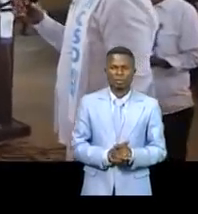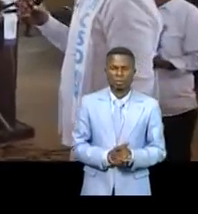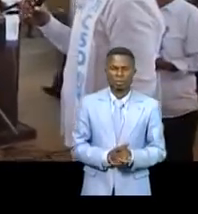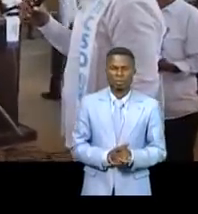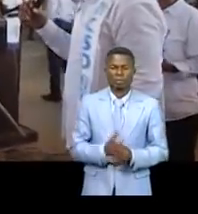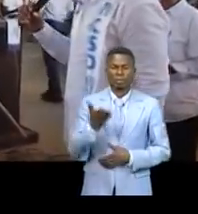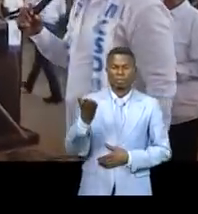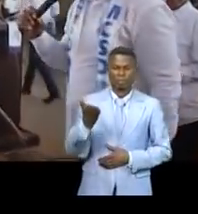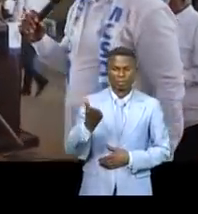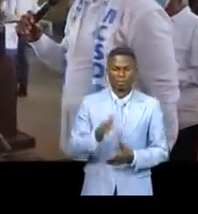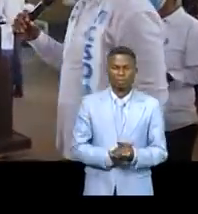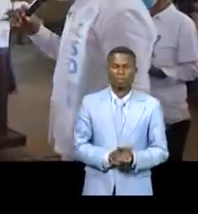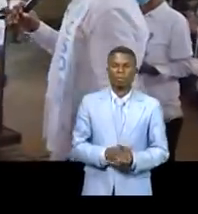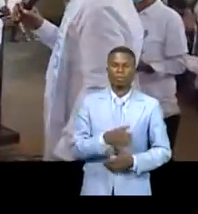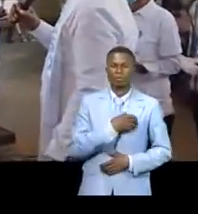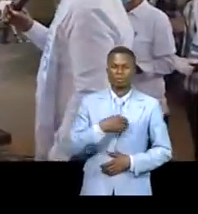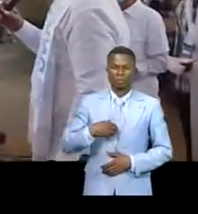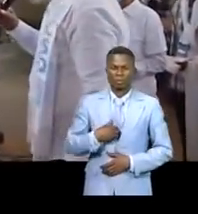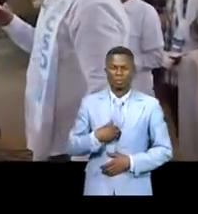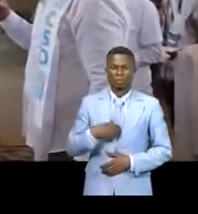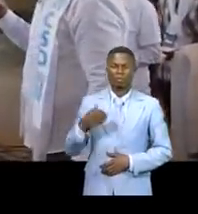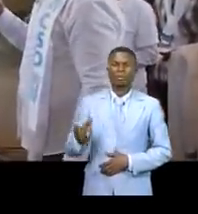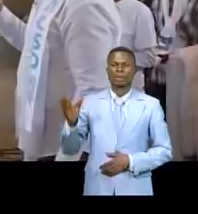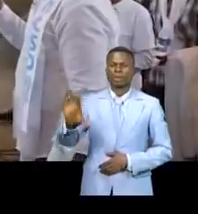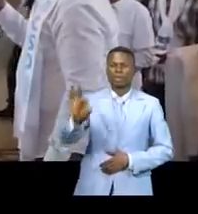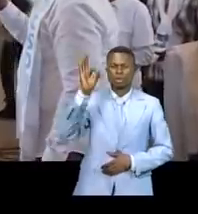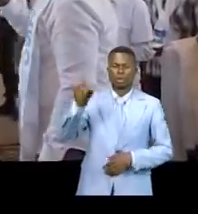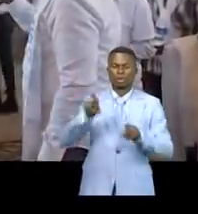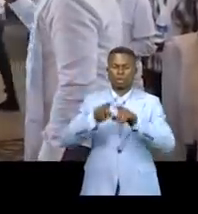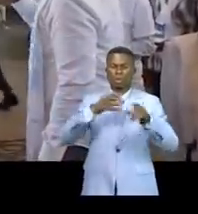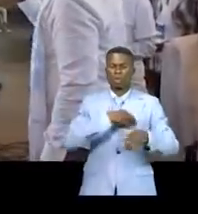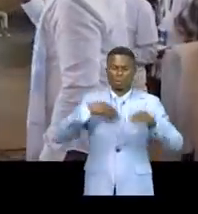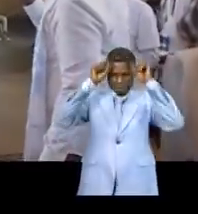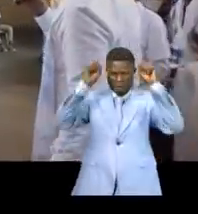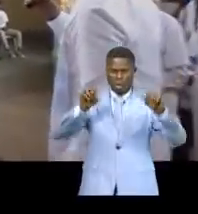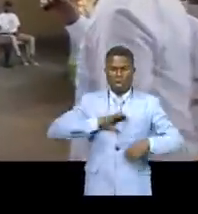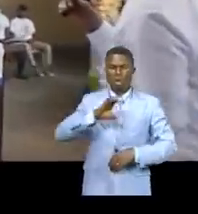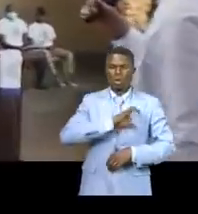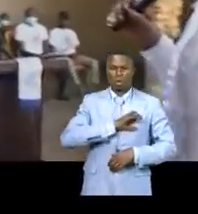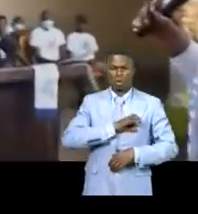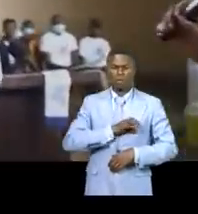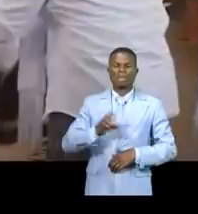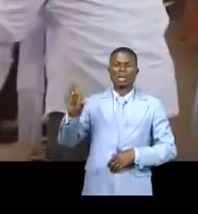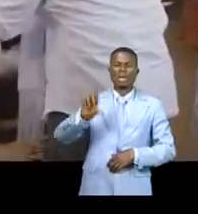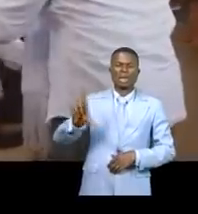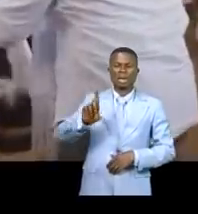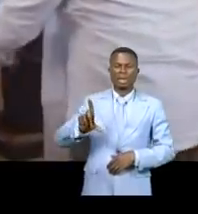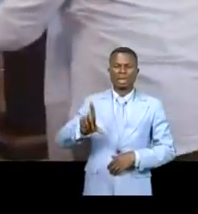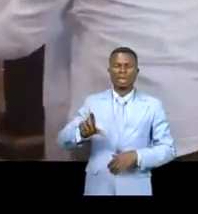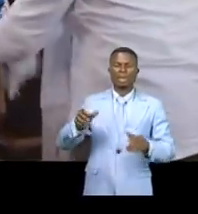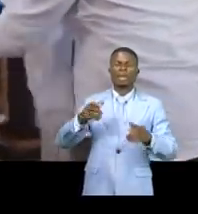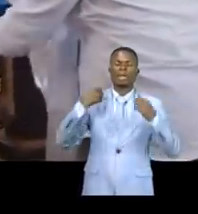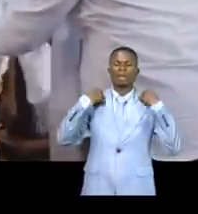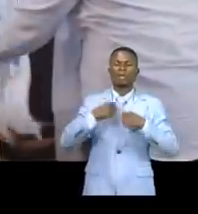Sheila Kasumba Mwangé a été investie comme présidente du comité sectionnaire de l'IMETE et tous les symboles